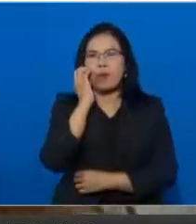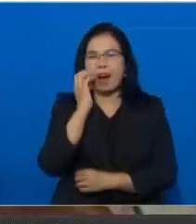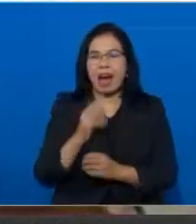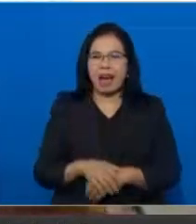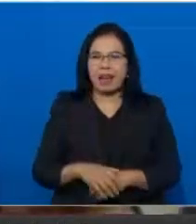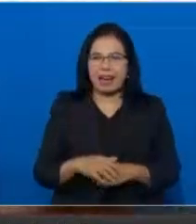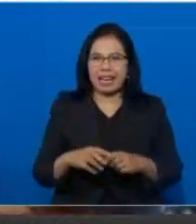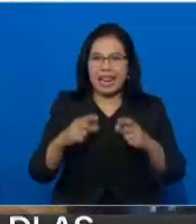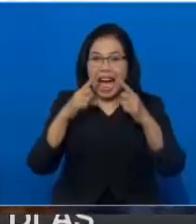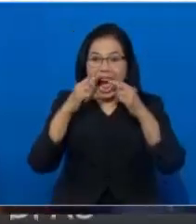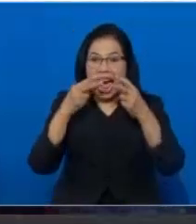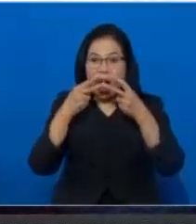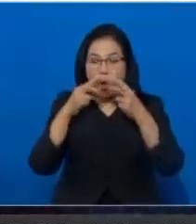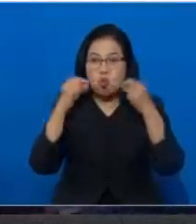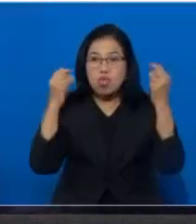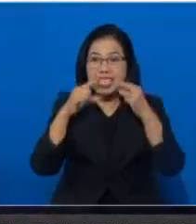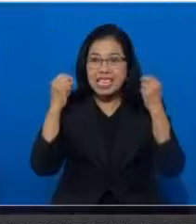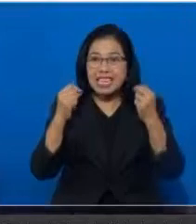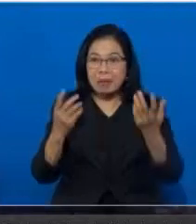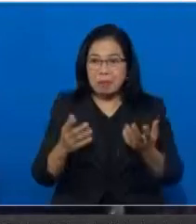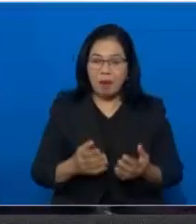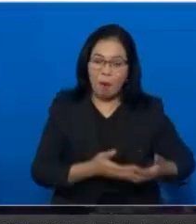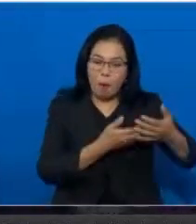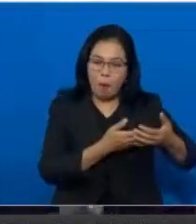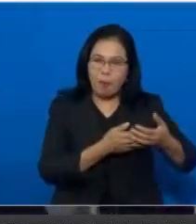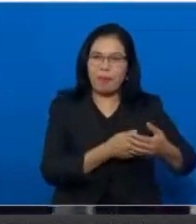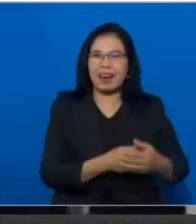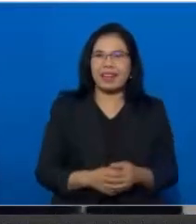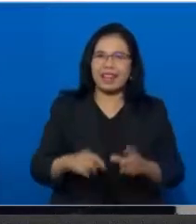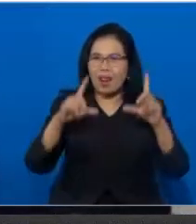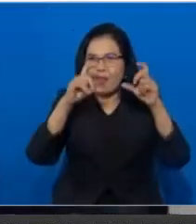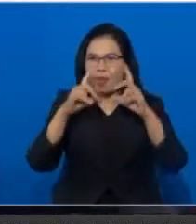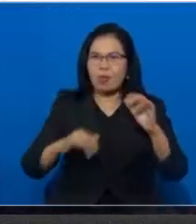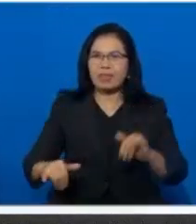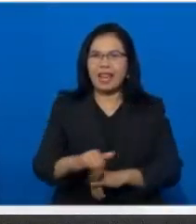Prabowo, Bobby the Cat, ikut menemani Prabowo dan selfie bersama.